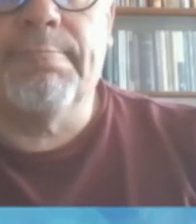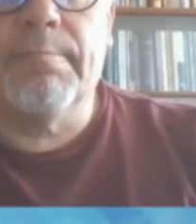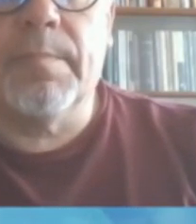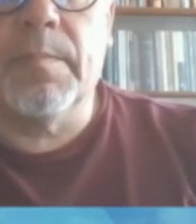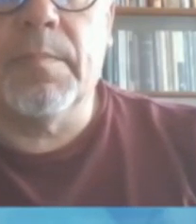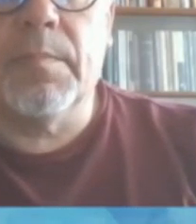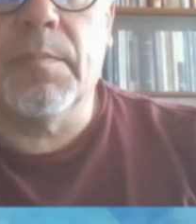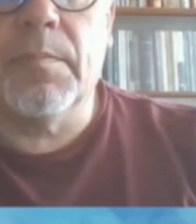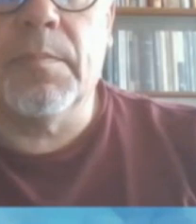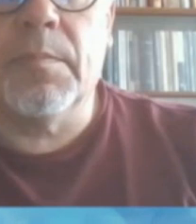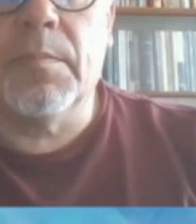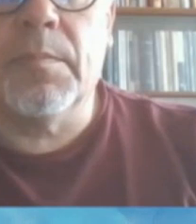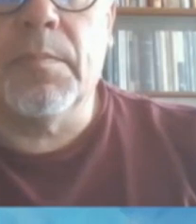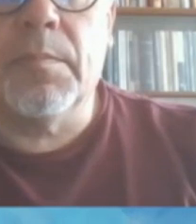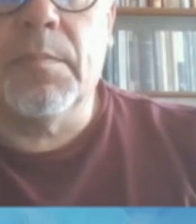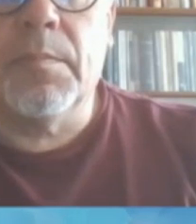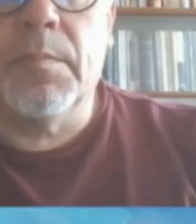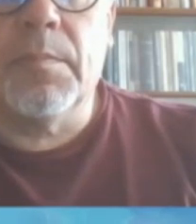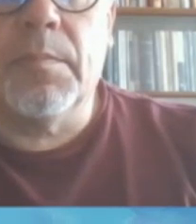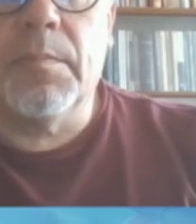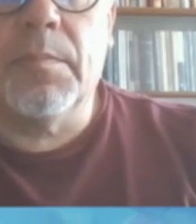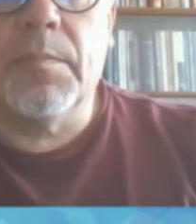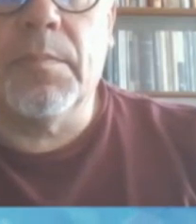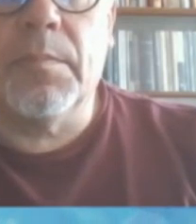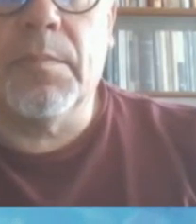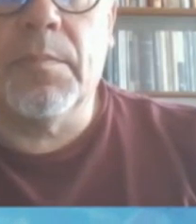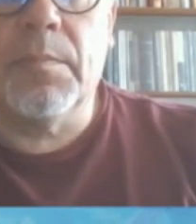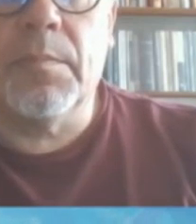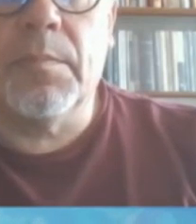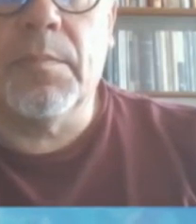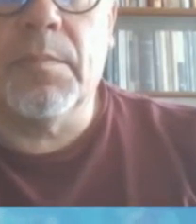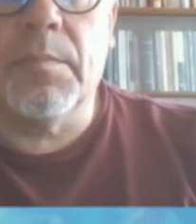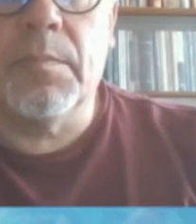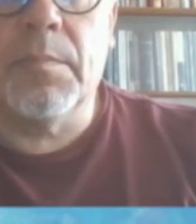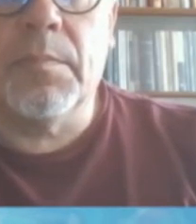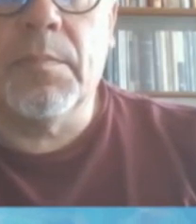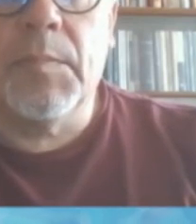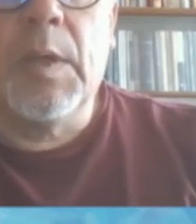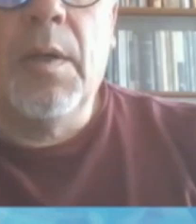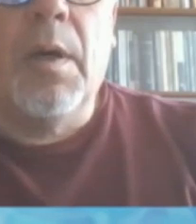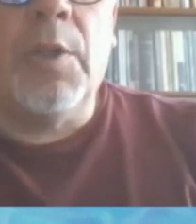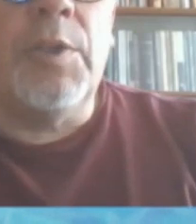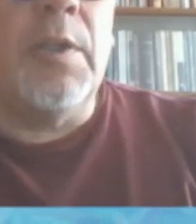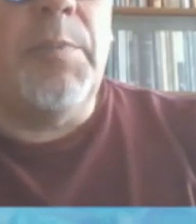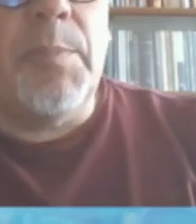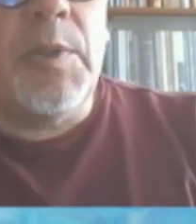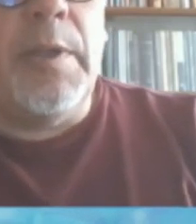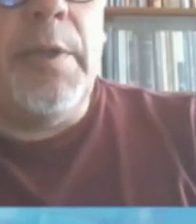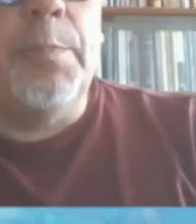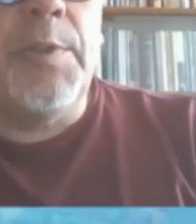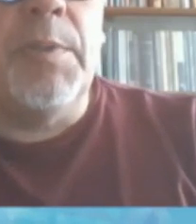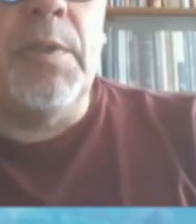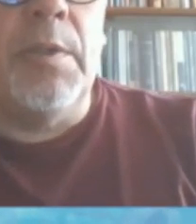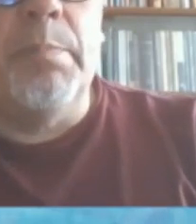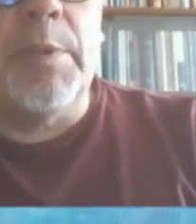Nausėdos metinį pranešimą? Ar buvo kažkas netikėto naujo? Aš nelabai apskritai